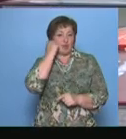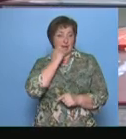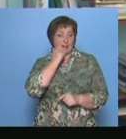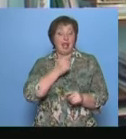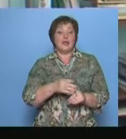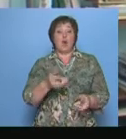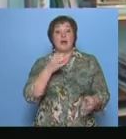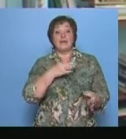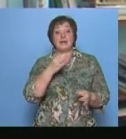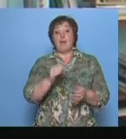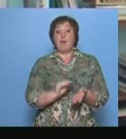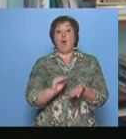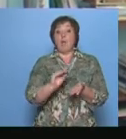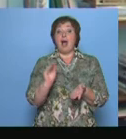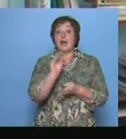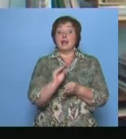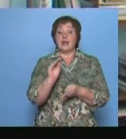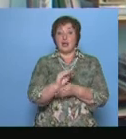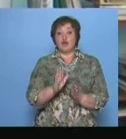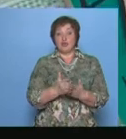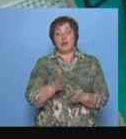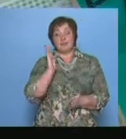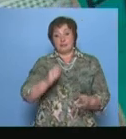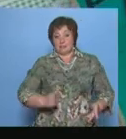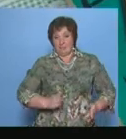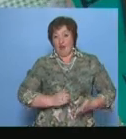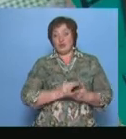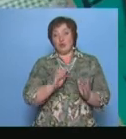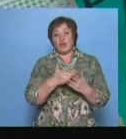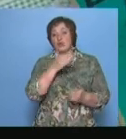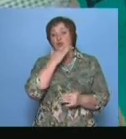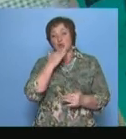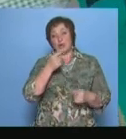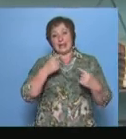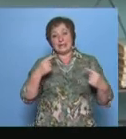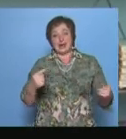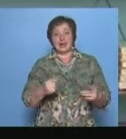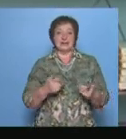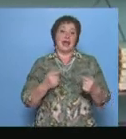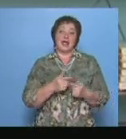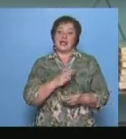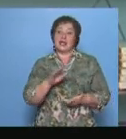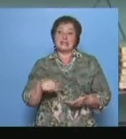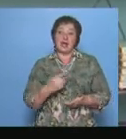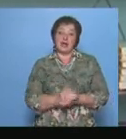от грядущего пополнения ее читатели придут в восторг. Книг будет много и на разные возраста. Надо, мало.